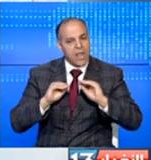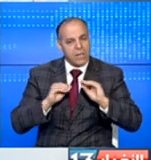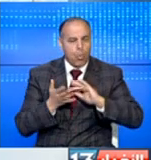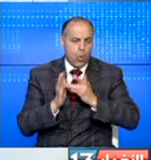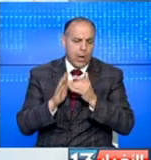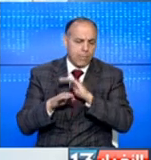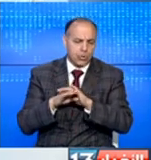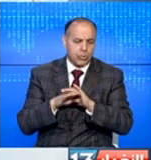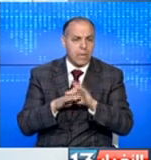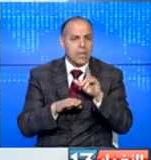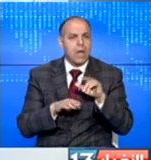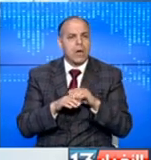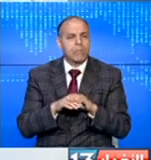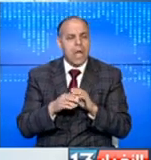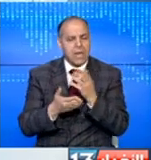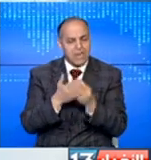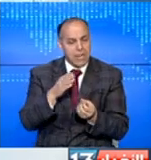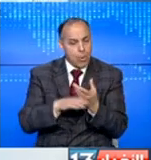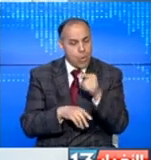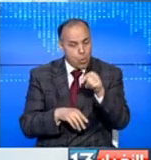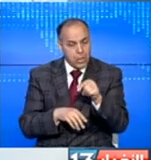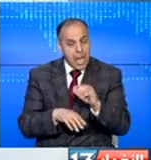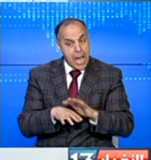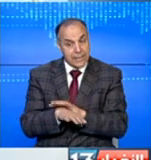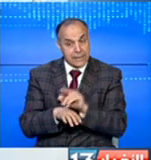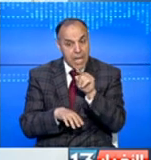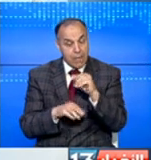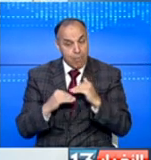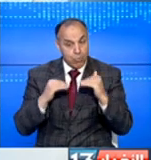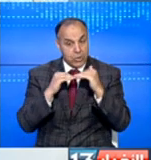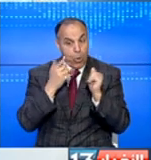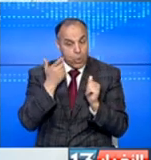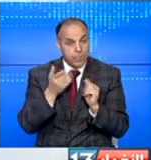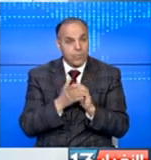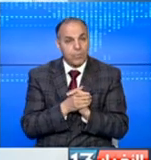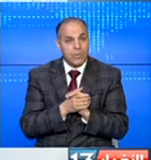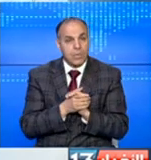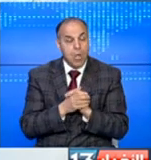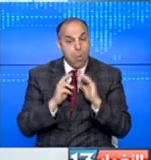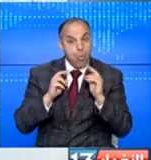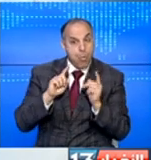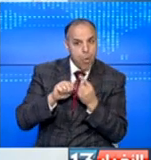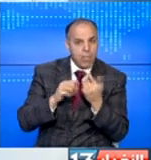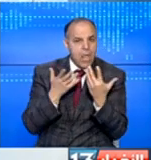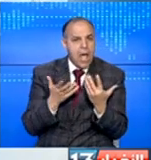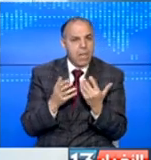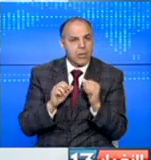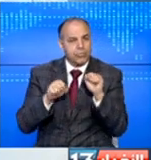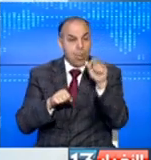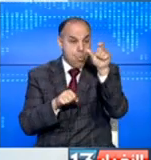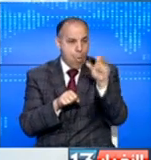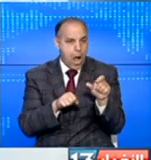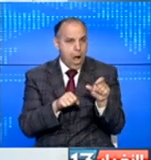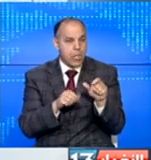مختلف المجالات ولا سيما مجال النفاذ للمعلومة، وحسيت هذا المستوى وأهميته في تمكين